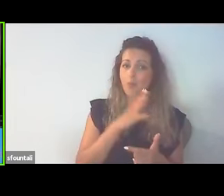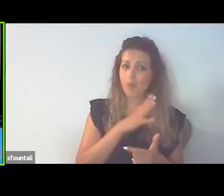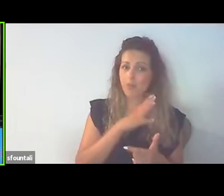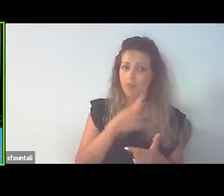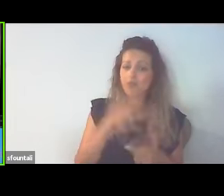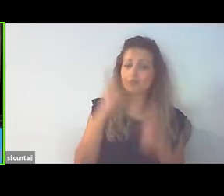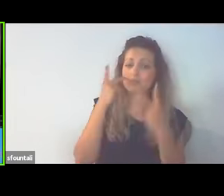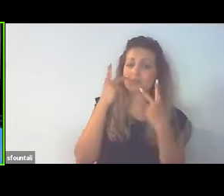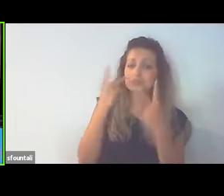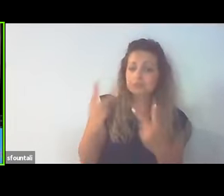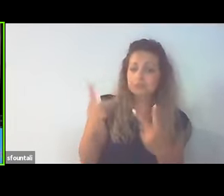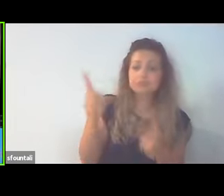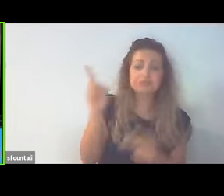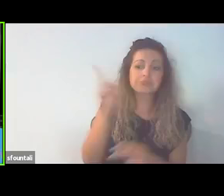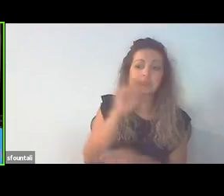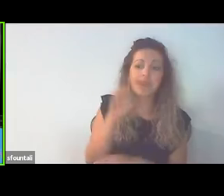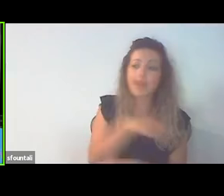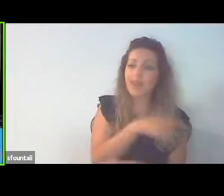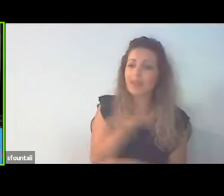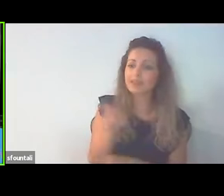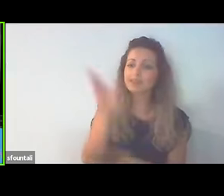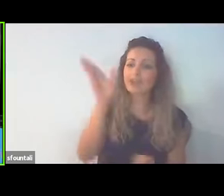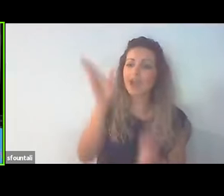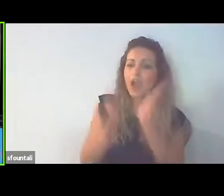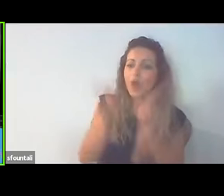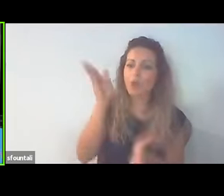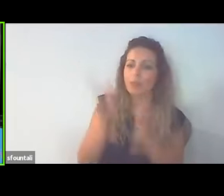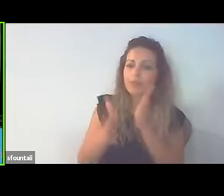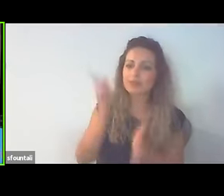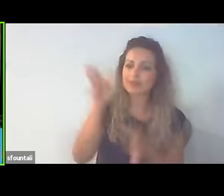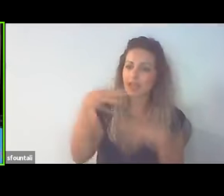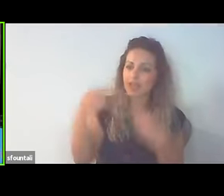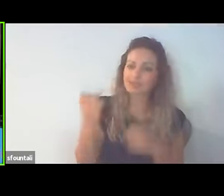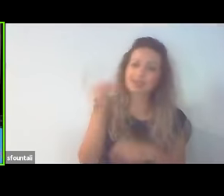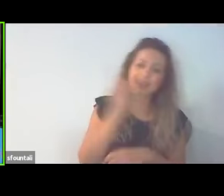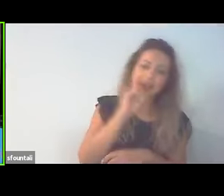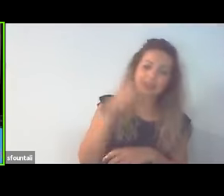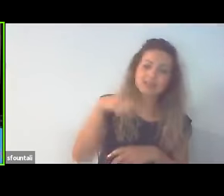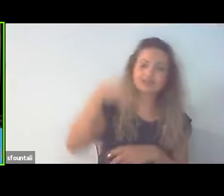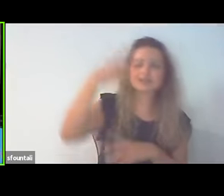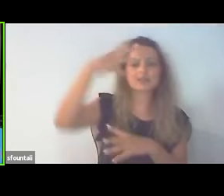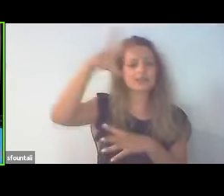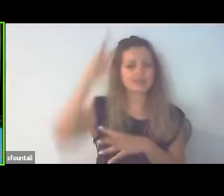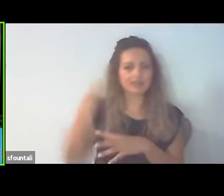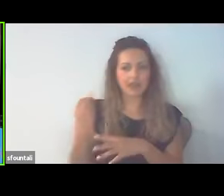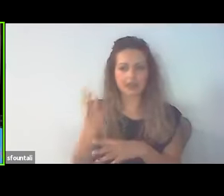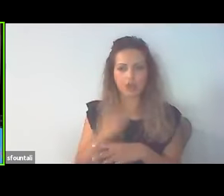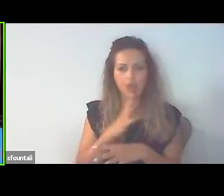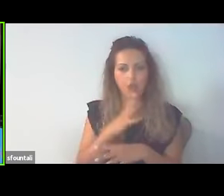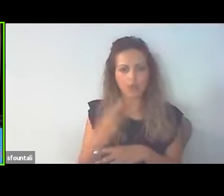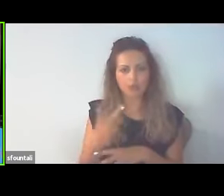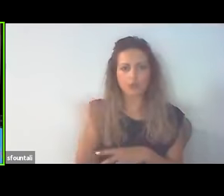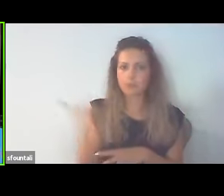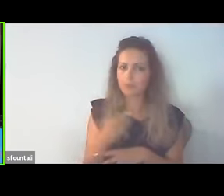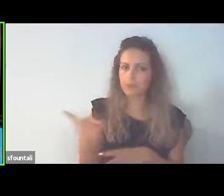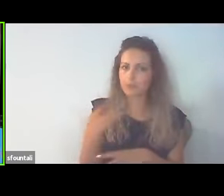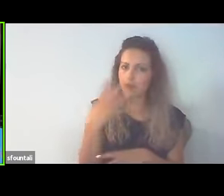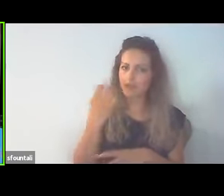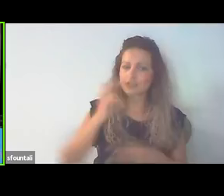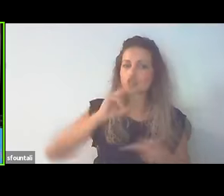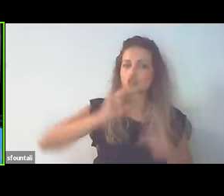οι γυναίκες και οι trans άνθρωποι. Αυτό σαν σχόλιο, ενδεικτικά για ένα μικρό σχολιασμό πριν από